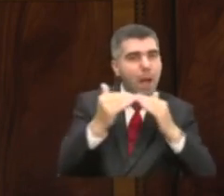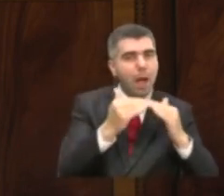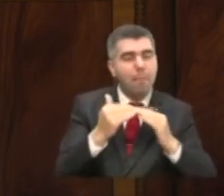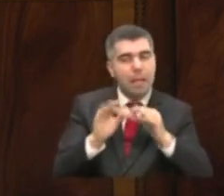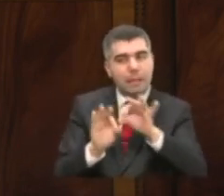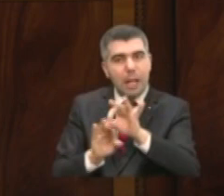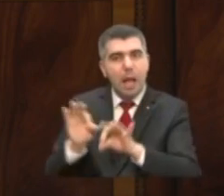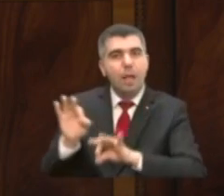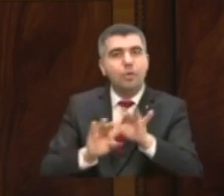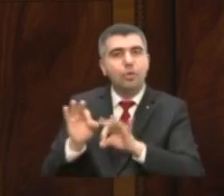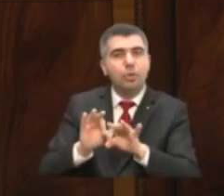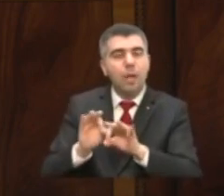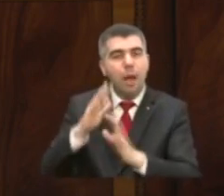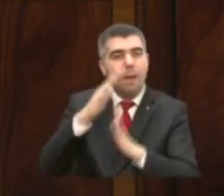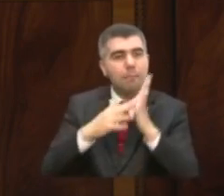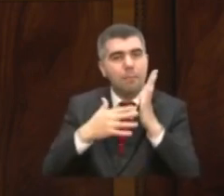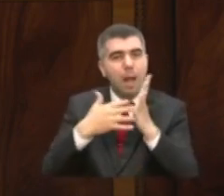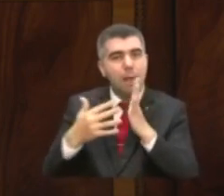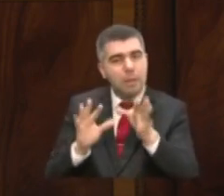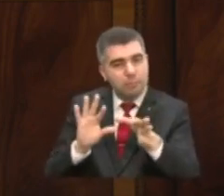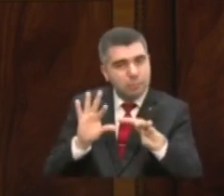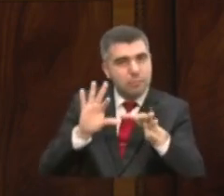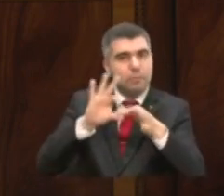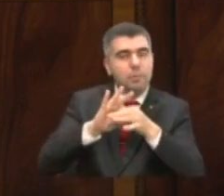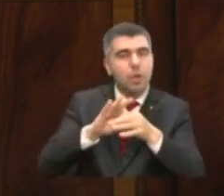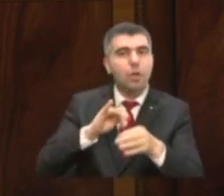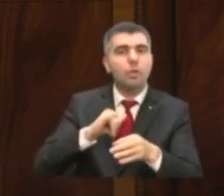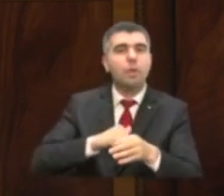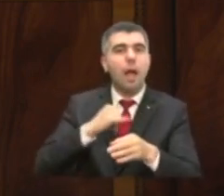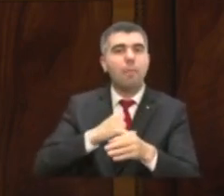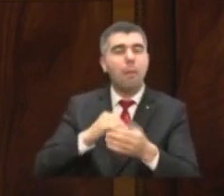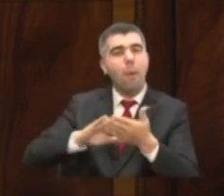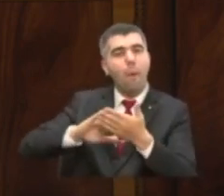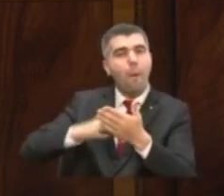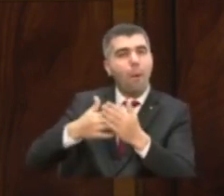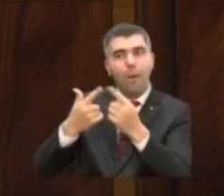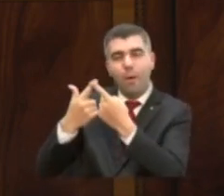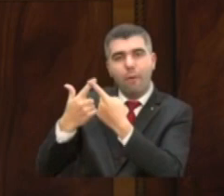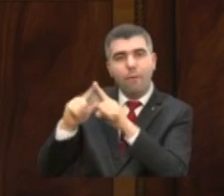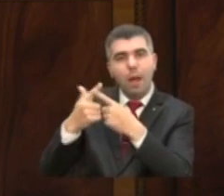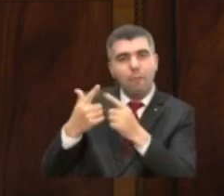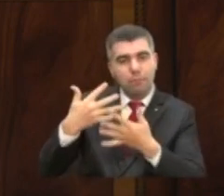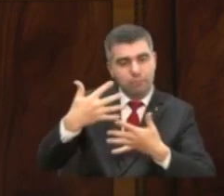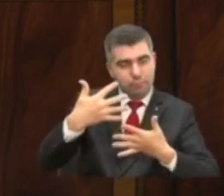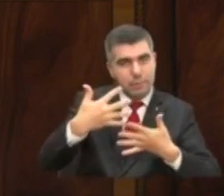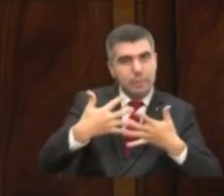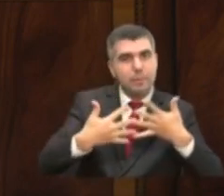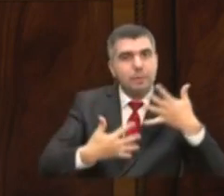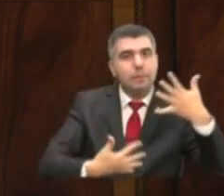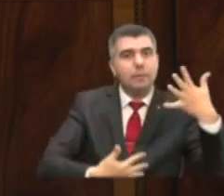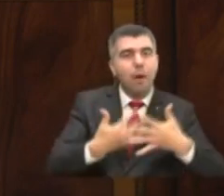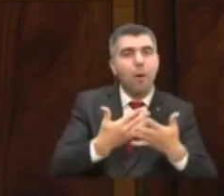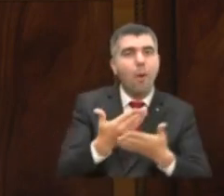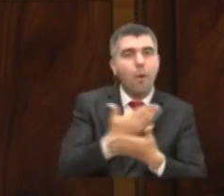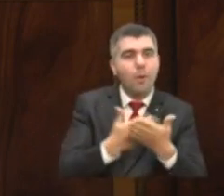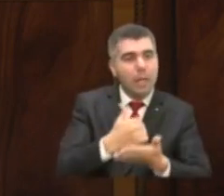والاستراتيجيات والمخططات التي ترم إدماج الشباب على كل المستويات ومن خلال جل المداخل المتاحة من